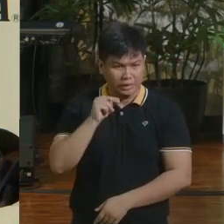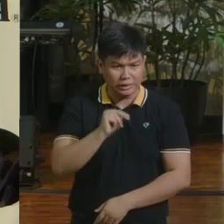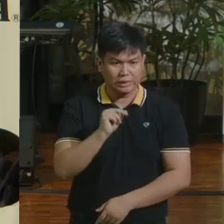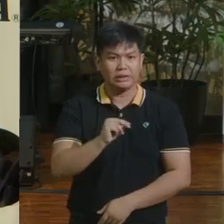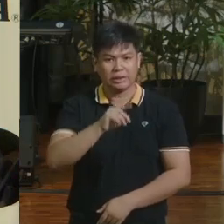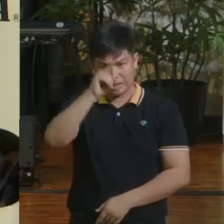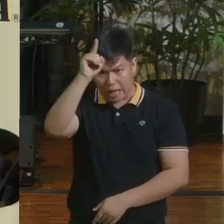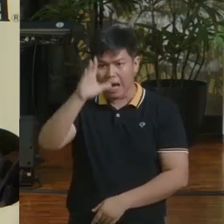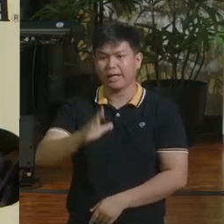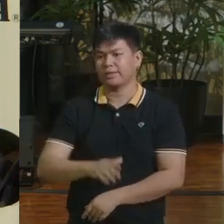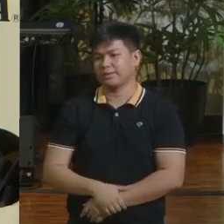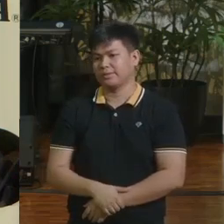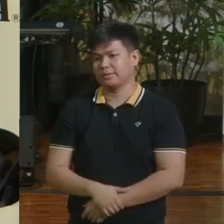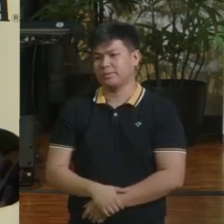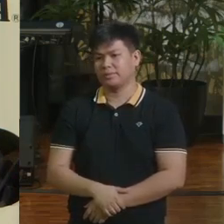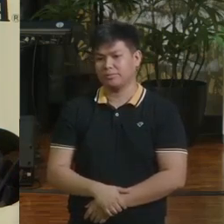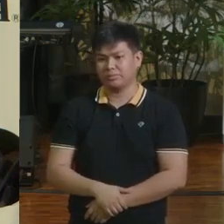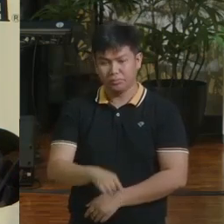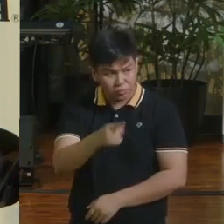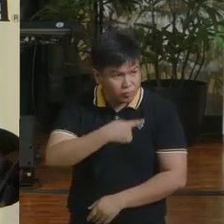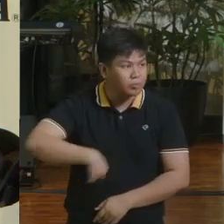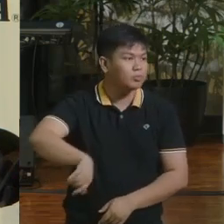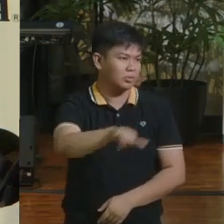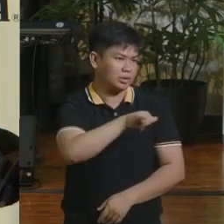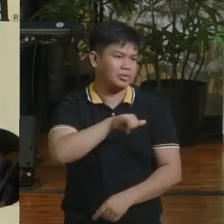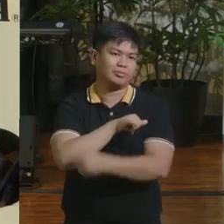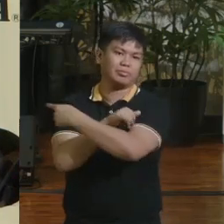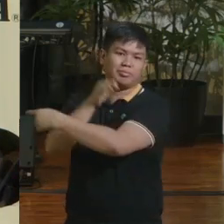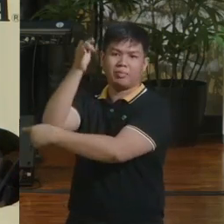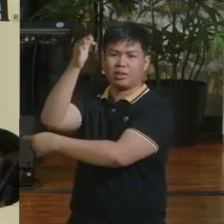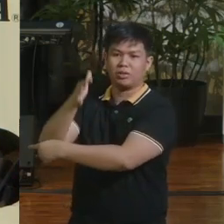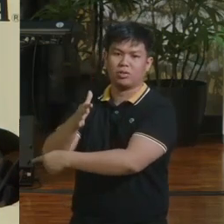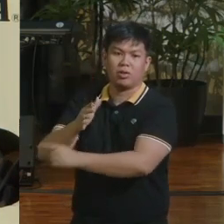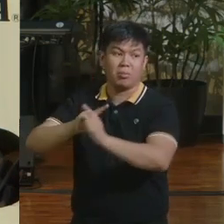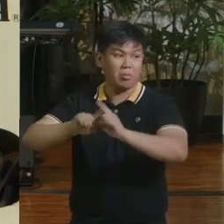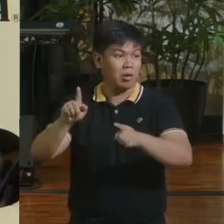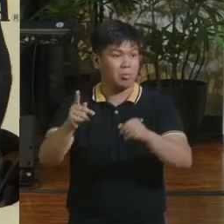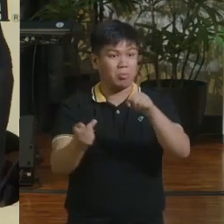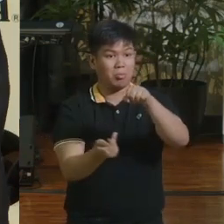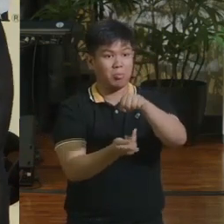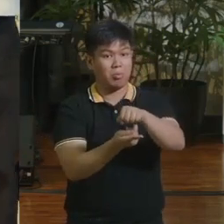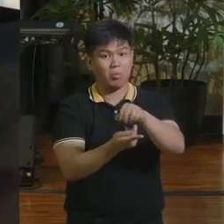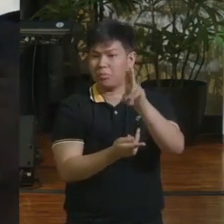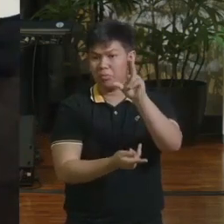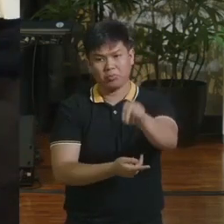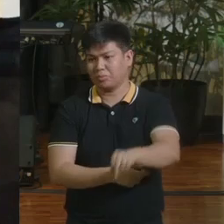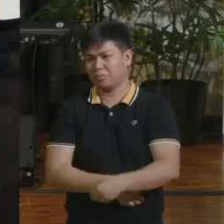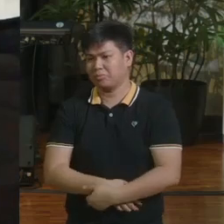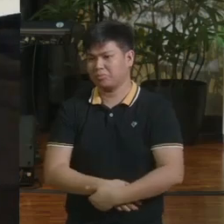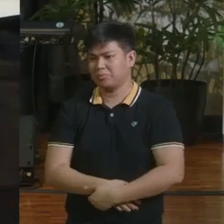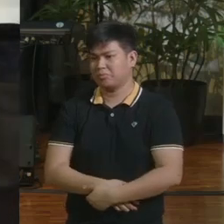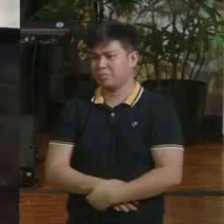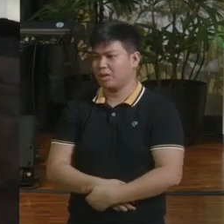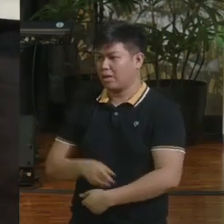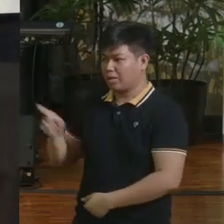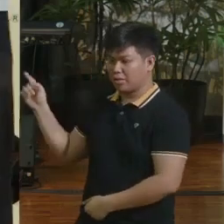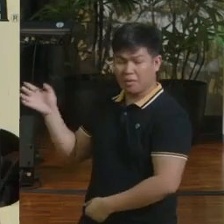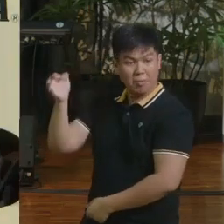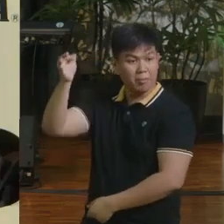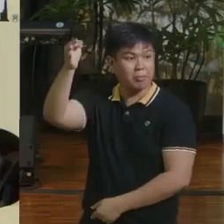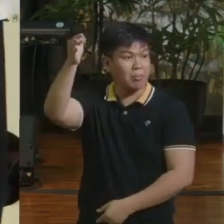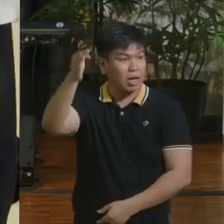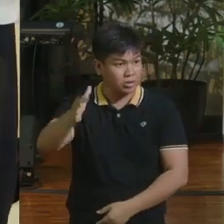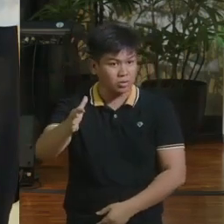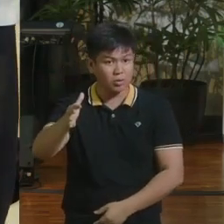ng Panginoon. Mga kapatid, kaming mga pastor ninyo, meron